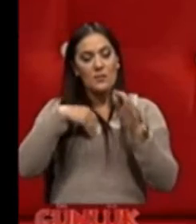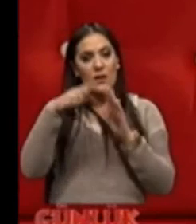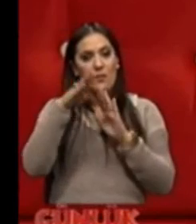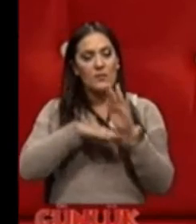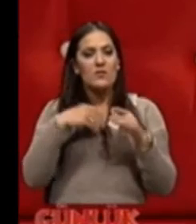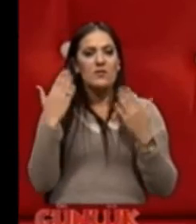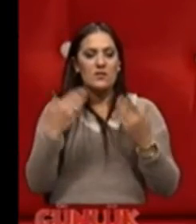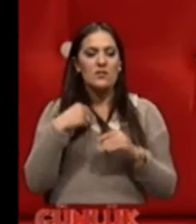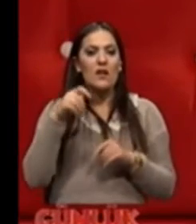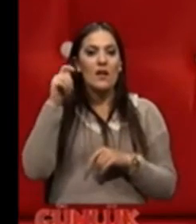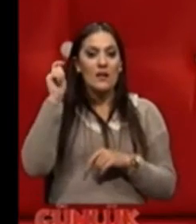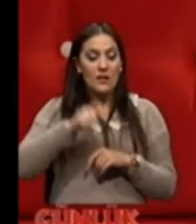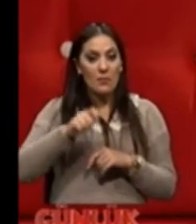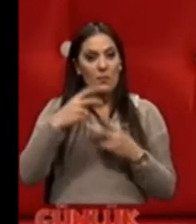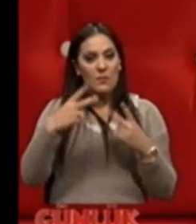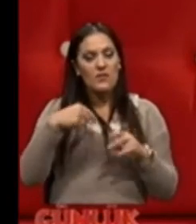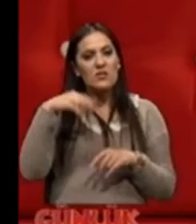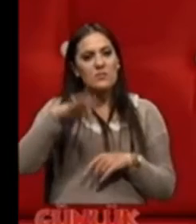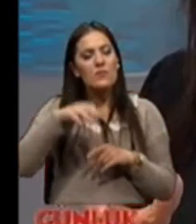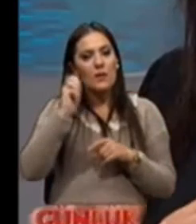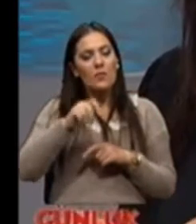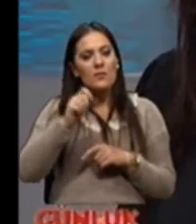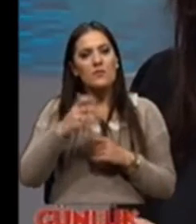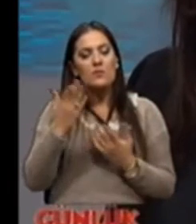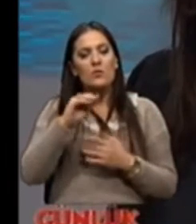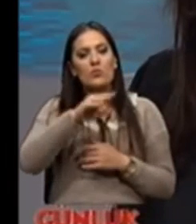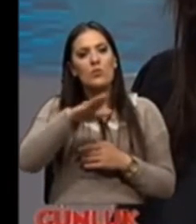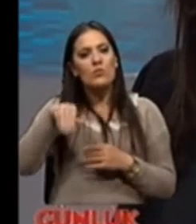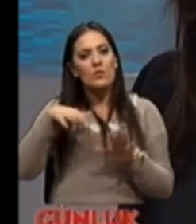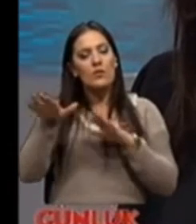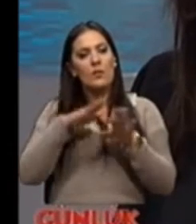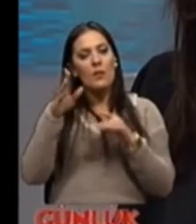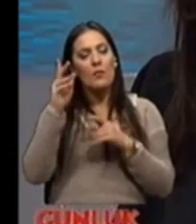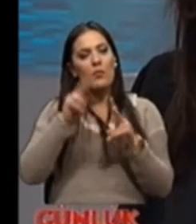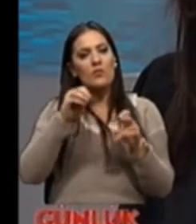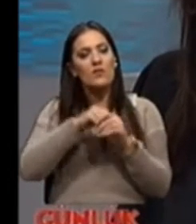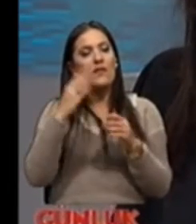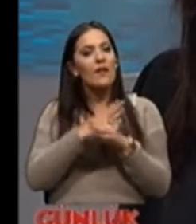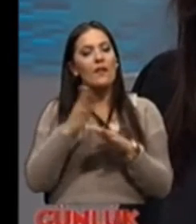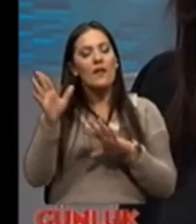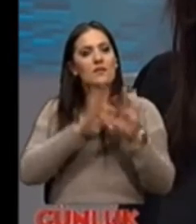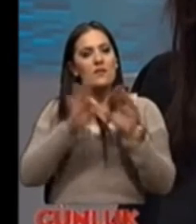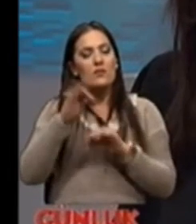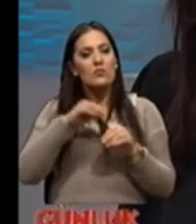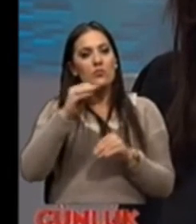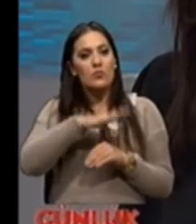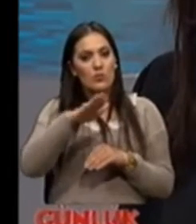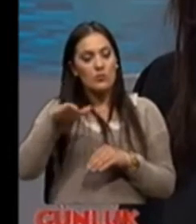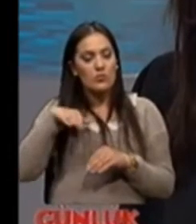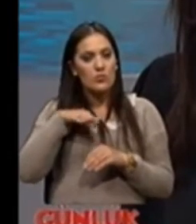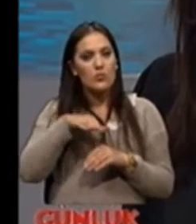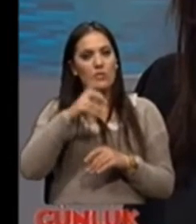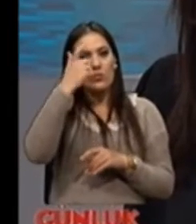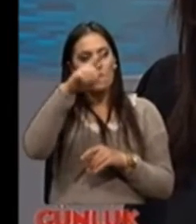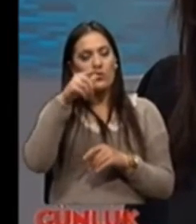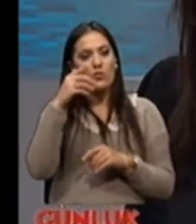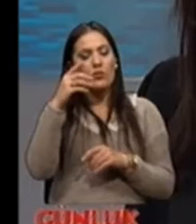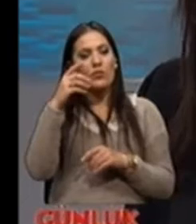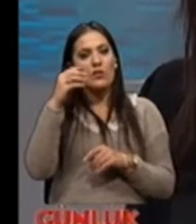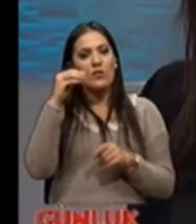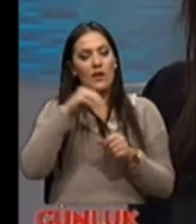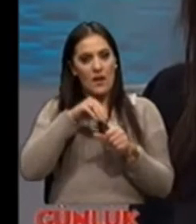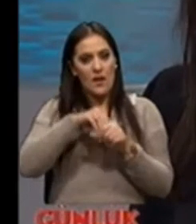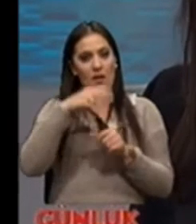yetişirse yapacağız. Şimdi çocuklar ve deprem konusunu neden seçtik? Çocuklar Türkiye'de ki